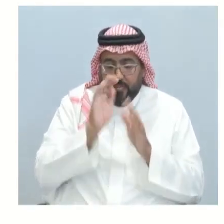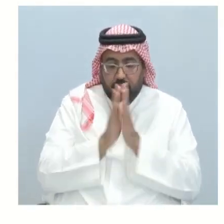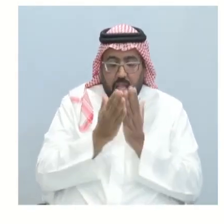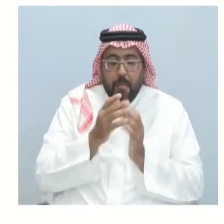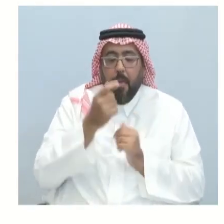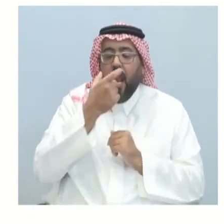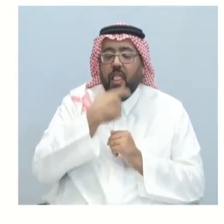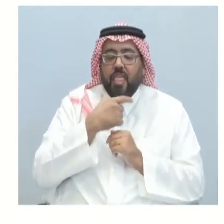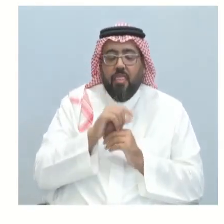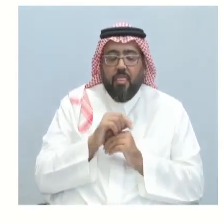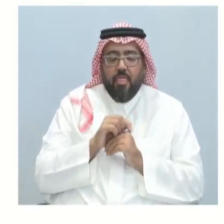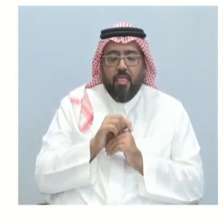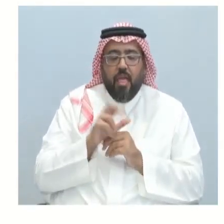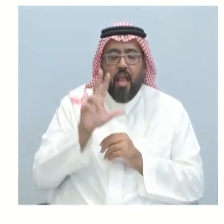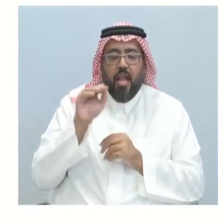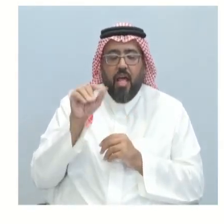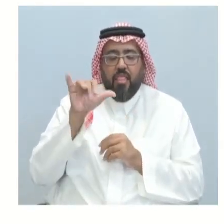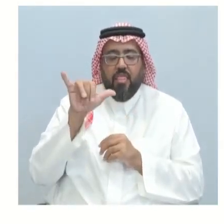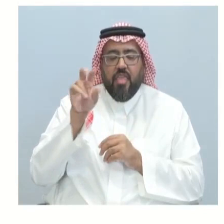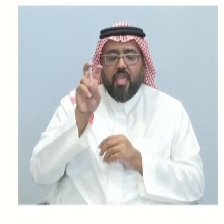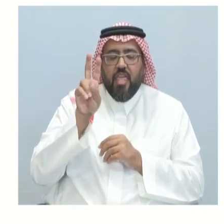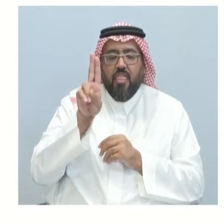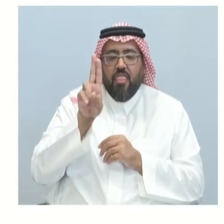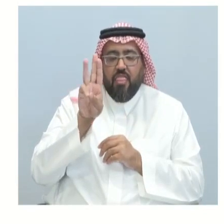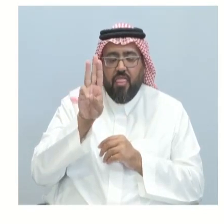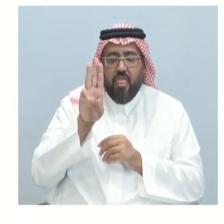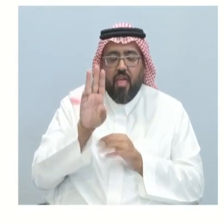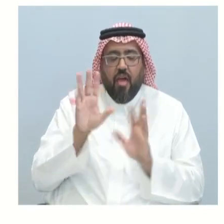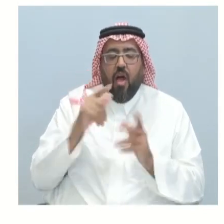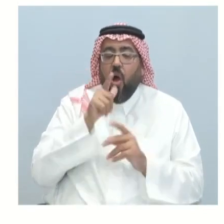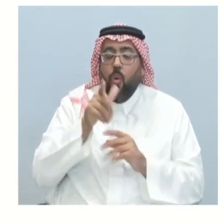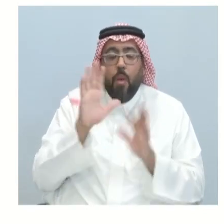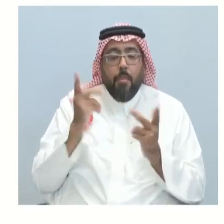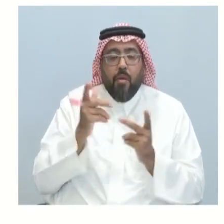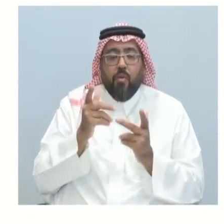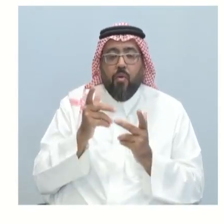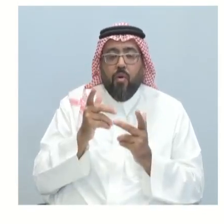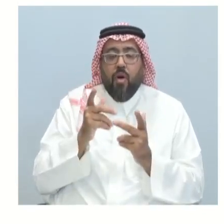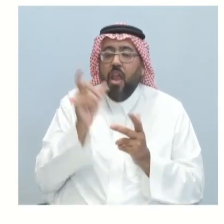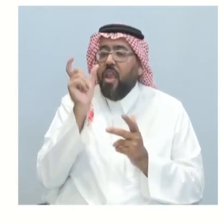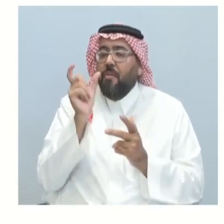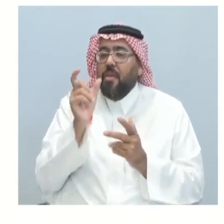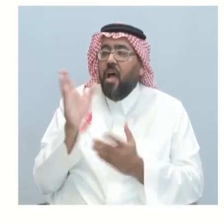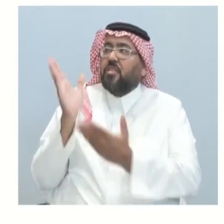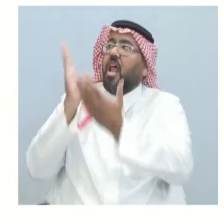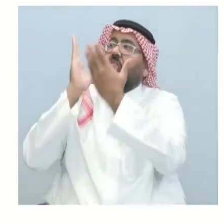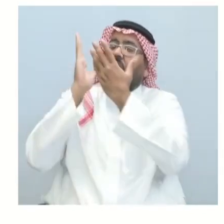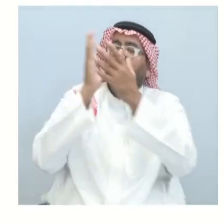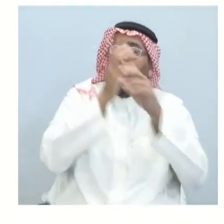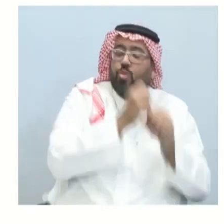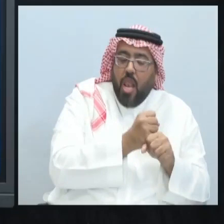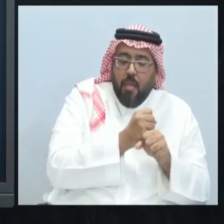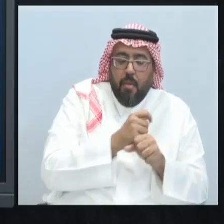حديث من يا ابنائي احسنتم احاديث النبي صلى الله عليه وسلم قولوا عليه الصلاه والسلام اللهم صل وسلم على